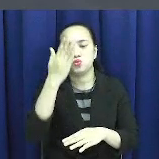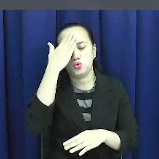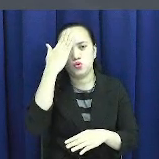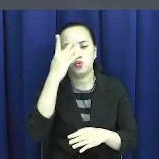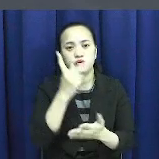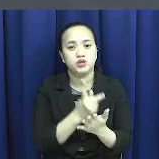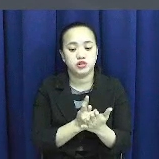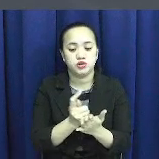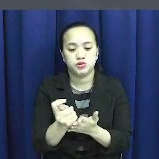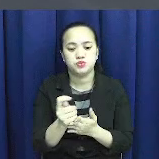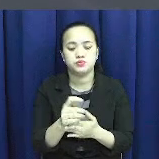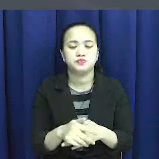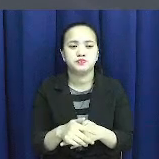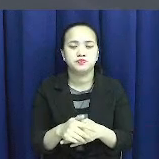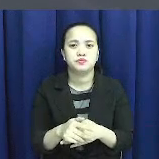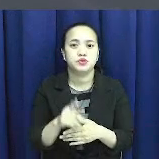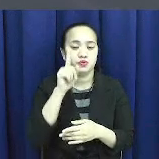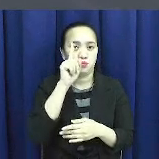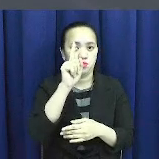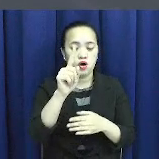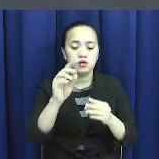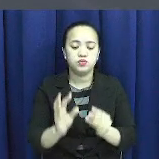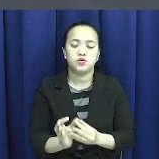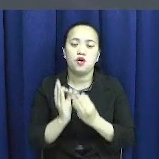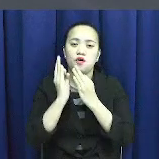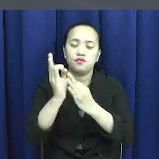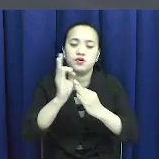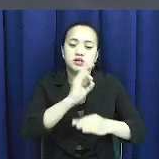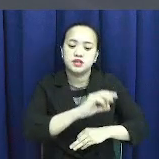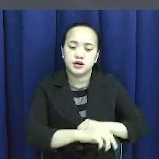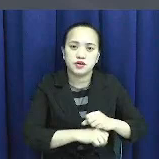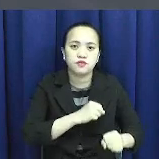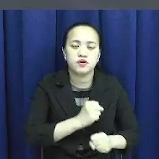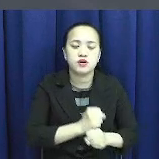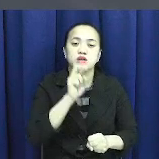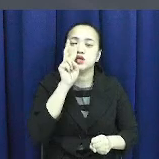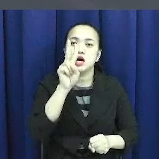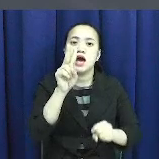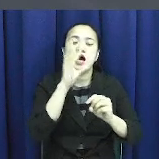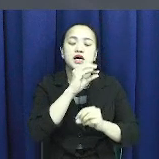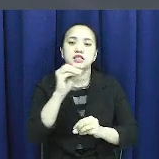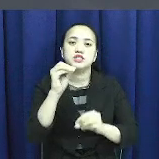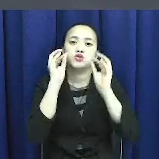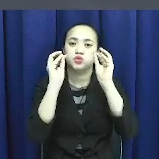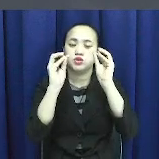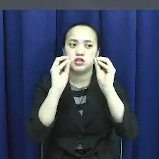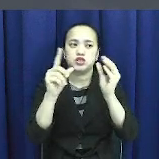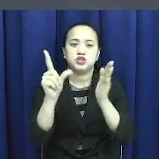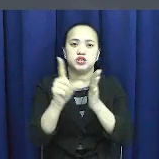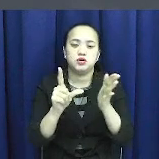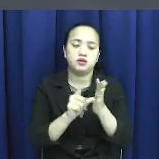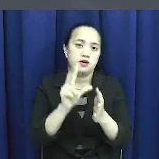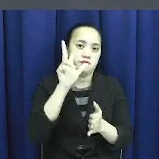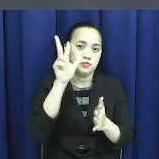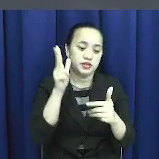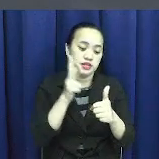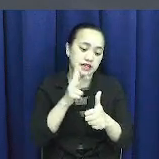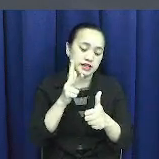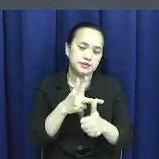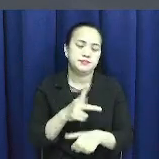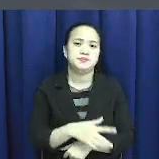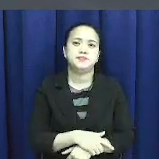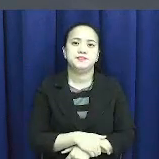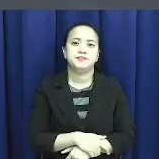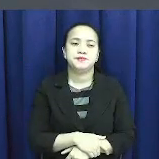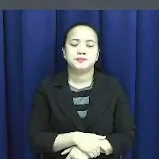ng priest is to offer sacrifices. Number two is to teach the law. Number